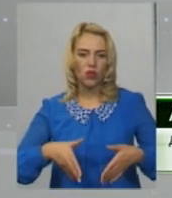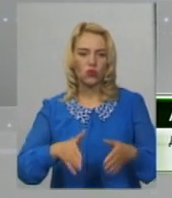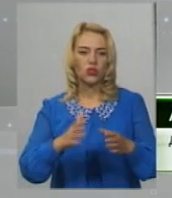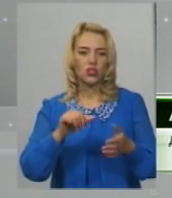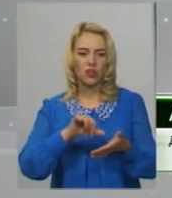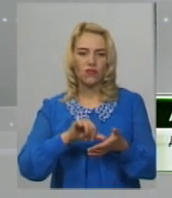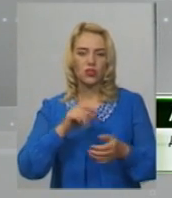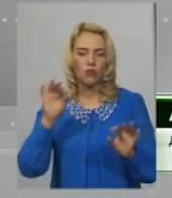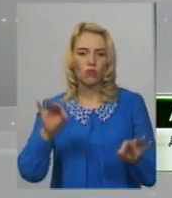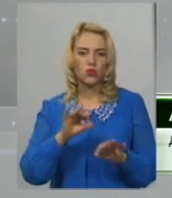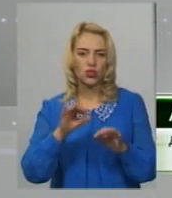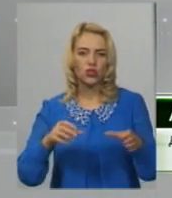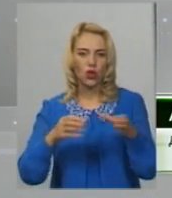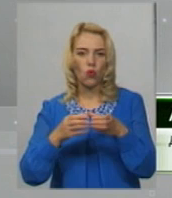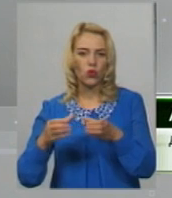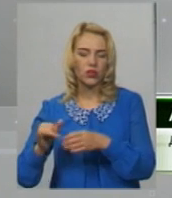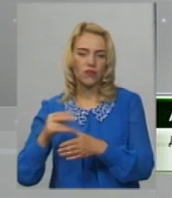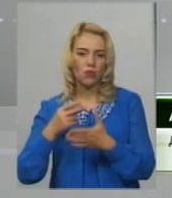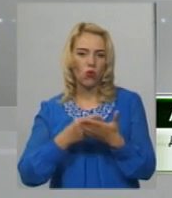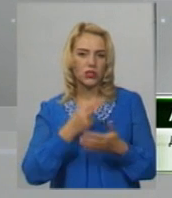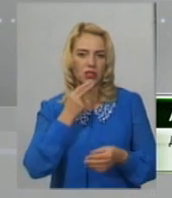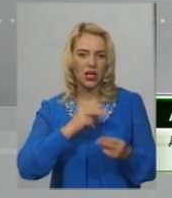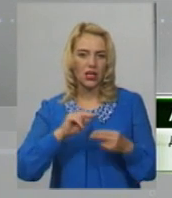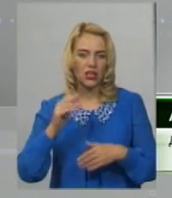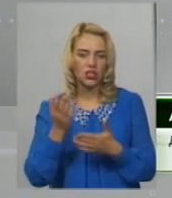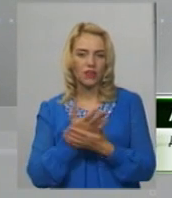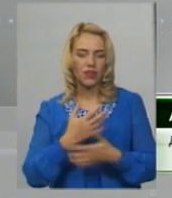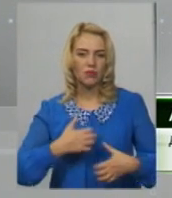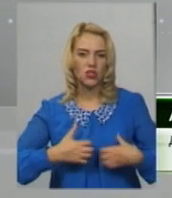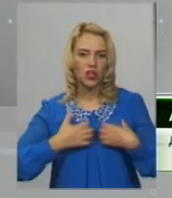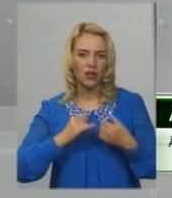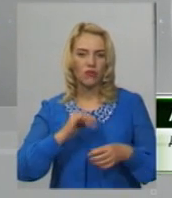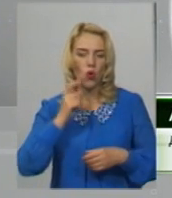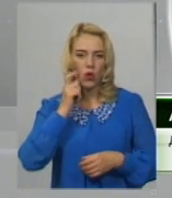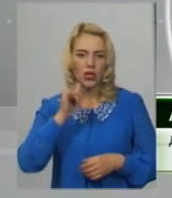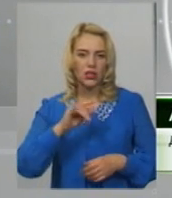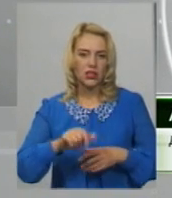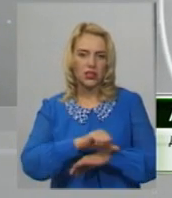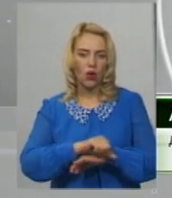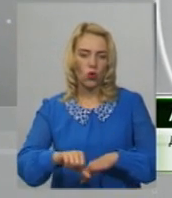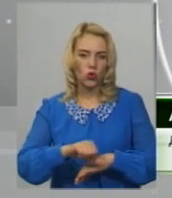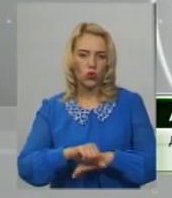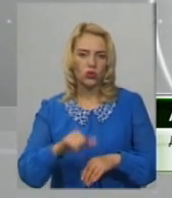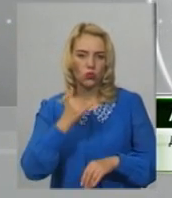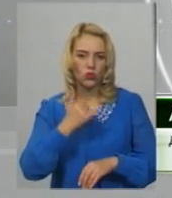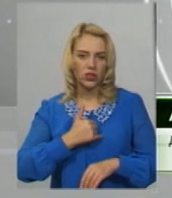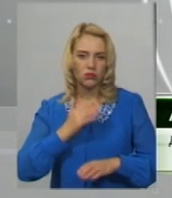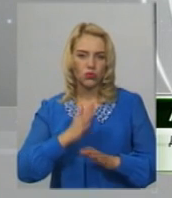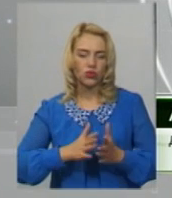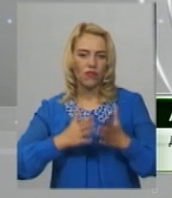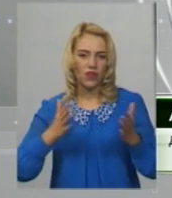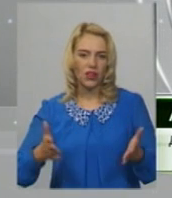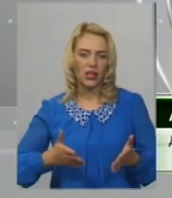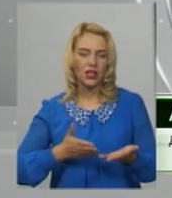музичних гуртів та покази кращих фільмів-жахів України та з-за кордону. У нас буде великий ряд